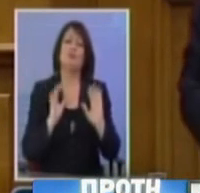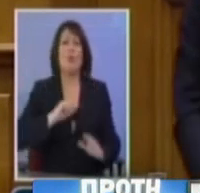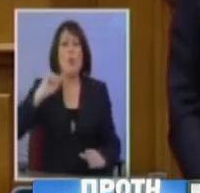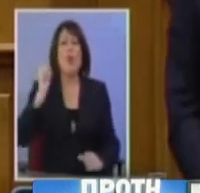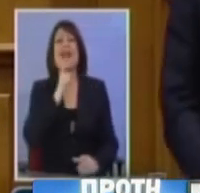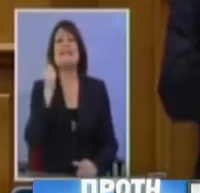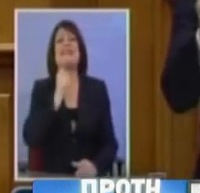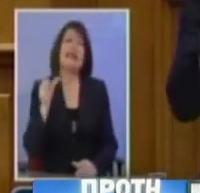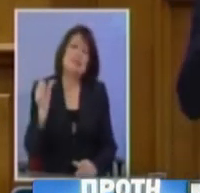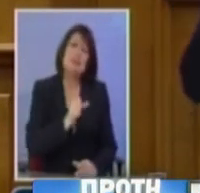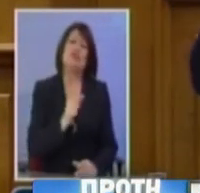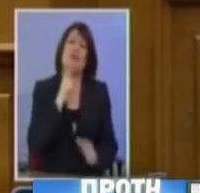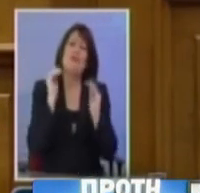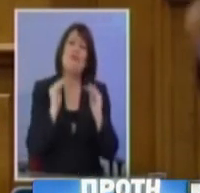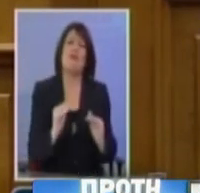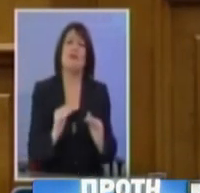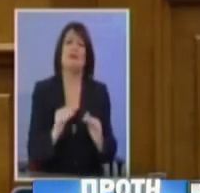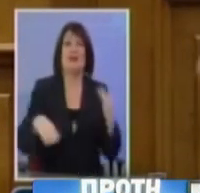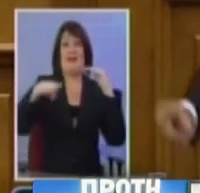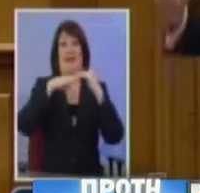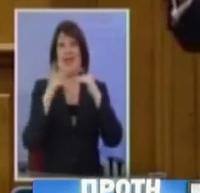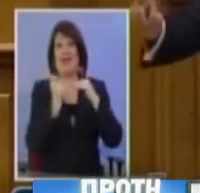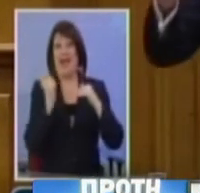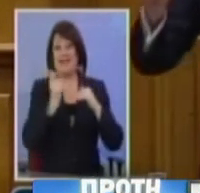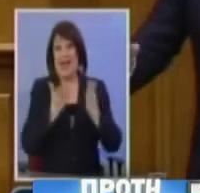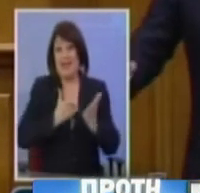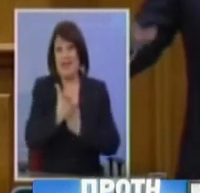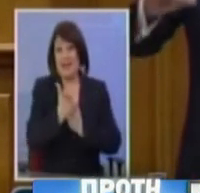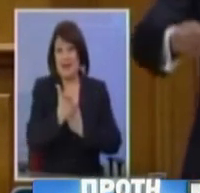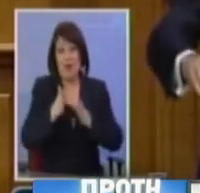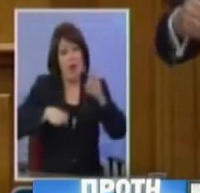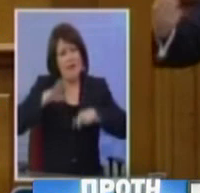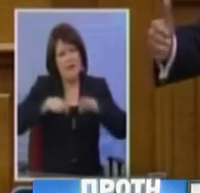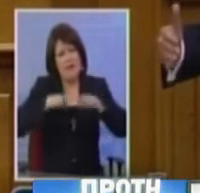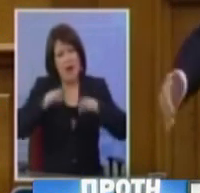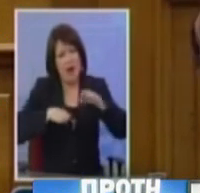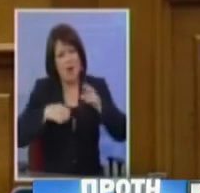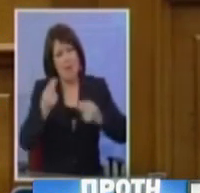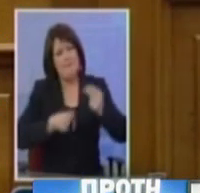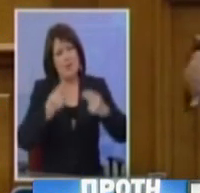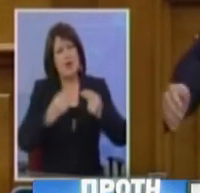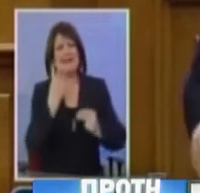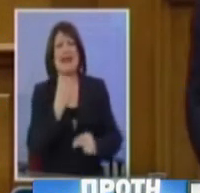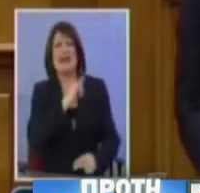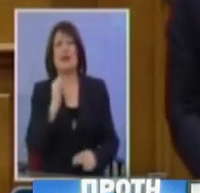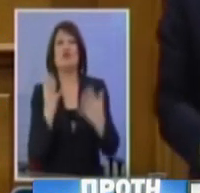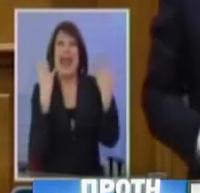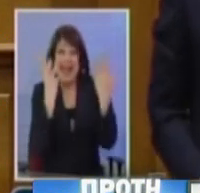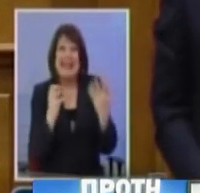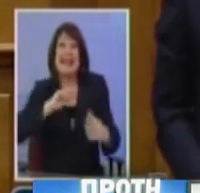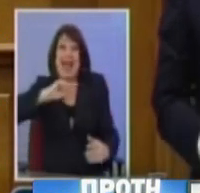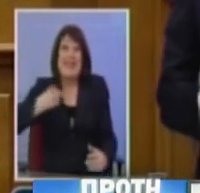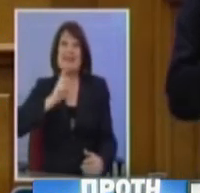των συντάξεων. Έχει υποσχεθεί συσάχθεια των δανείων, το ύψος ποικίλει αναλόγως το υπολογίζει κανείς από 40 έως 90 δισεκατομμύρια